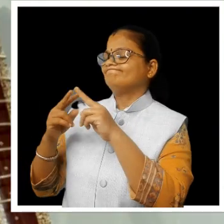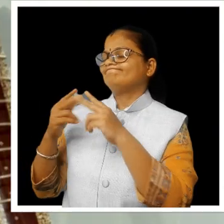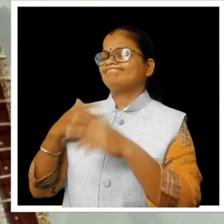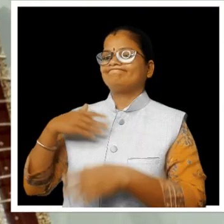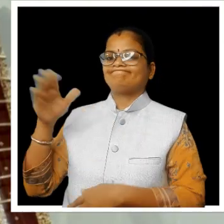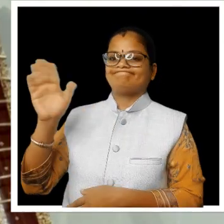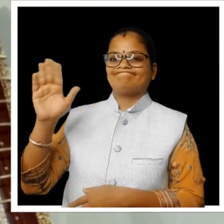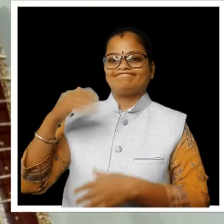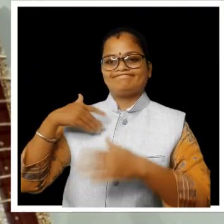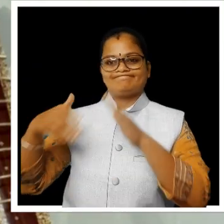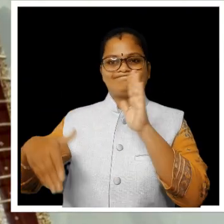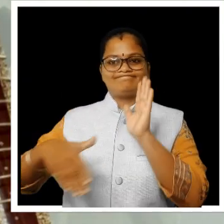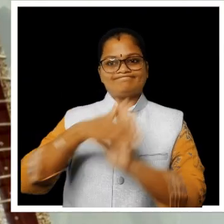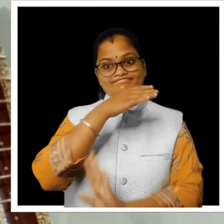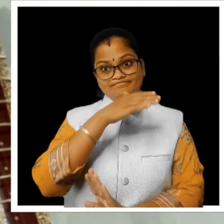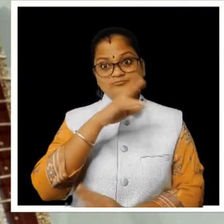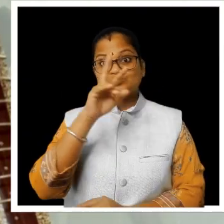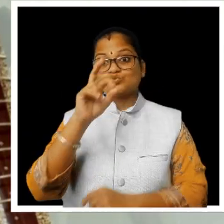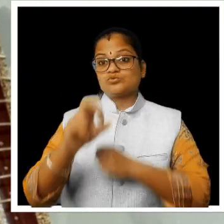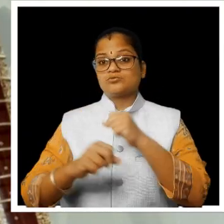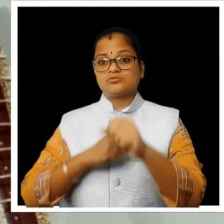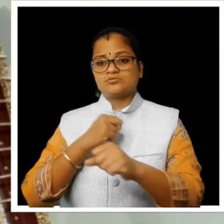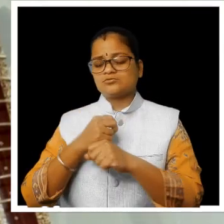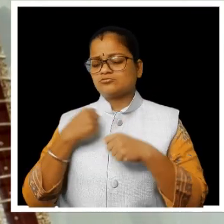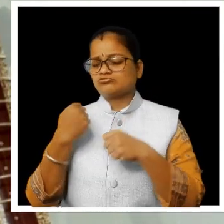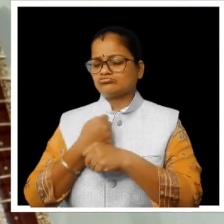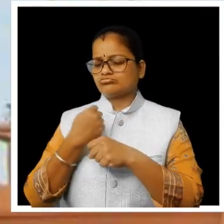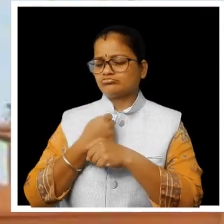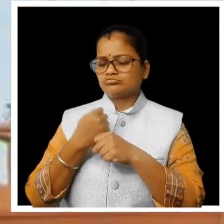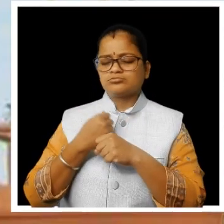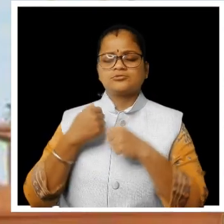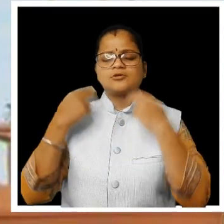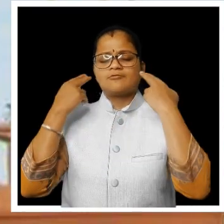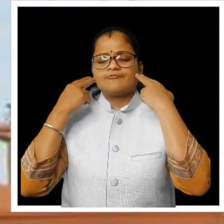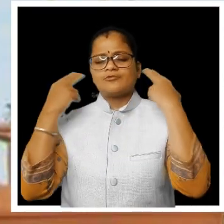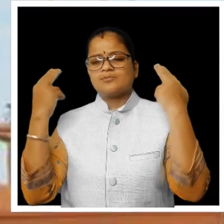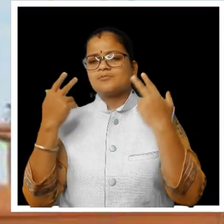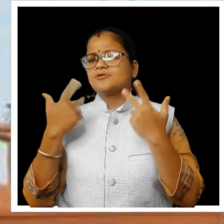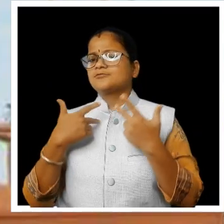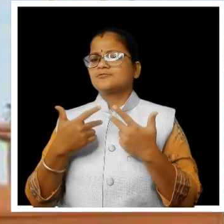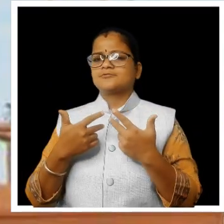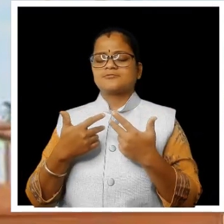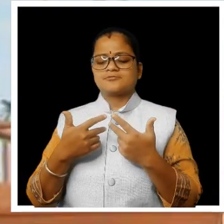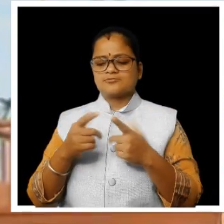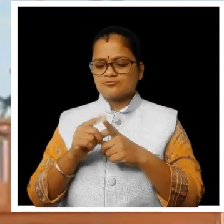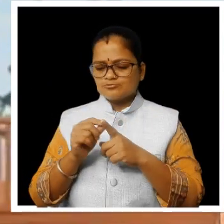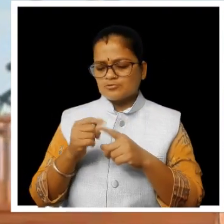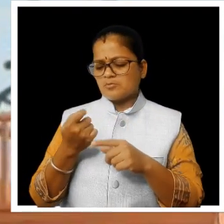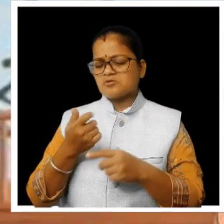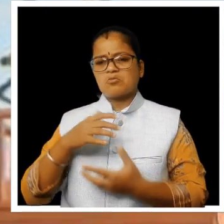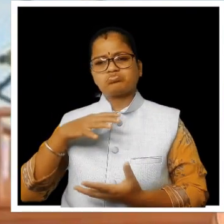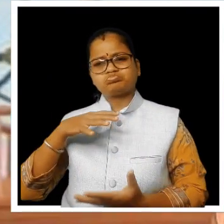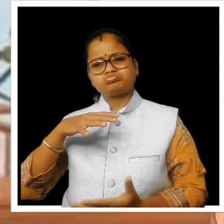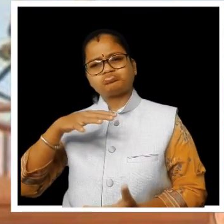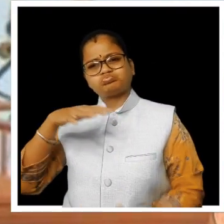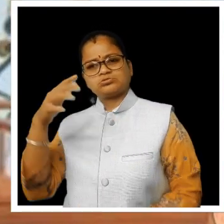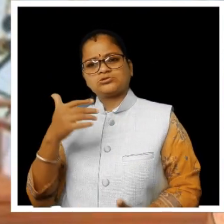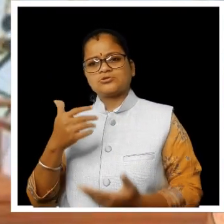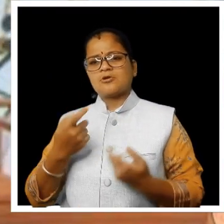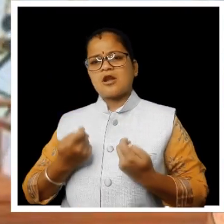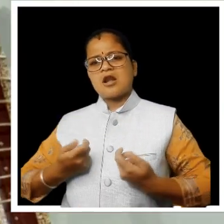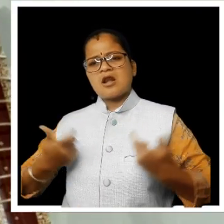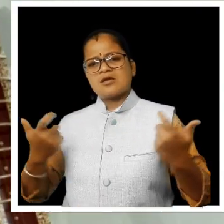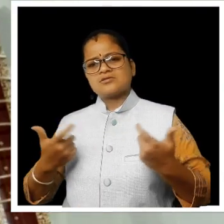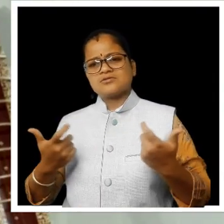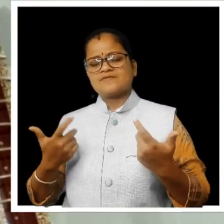ನೋಡ್ಕೊಂಡು ಹೊರಡ್ತಾನೆ. 20 ವರ್ಷ ದುಡಿತಾನೆ, ಅದ್ಭುತವಾದಂತಹ ಕೆಲಸವನ್ನು ಮಾಡ್ತಾನೆ, ಒಳ್ಳೆ ಹೆಸರನ್ನ ಸಂಪಾದನೆ ಮಾಡ್ತಾನೆ, ಸಾಕಷ್ಟು ಹಣ ಕೂಡ ಸಂಪಾದನೆ